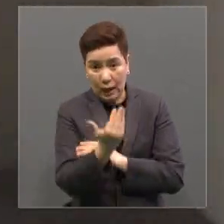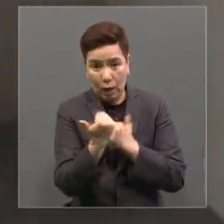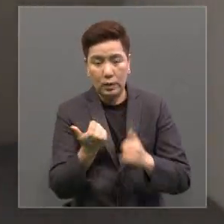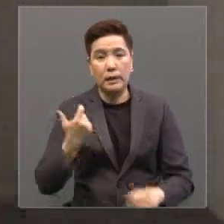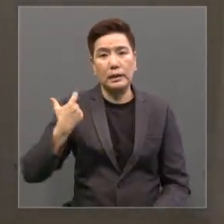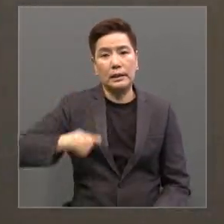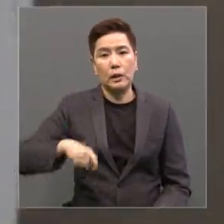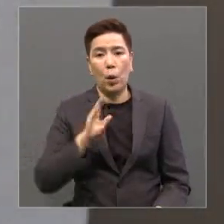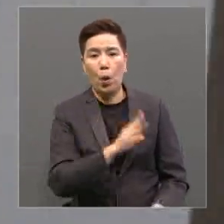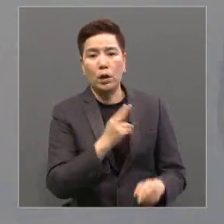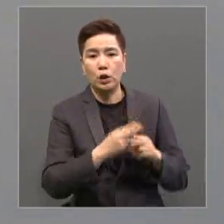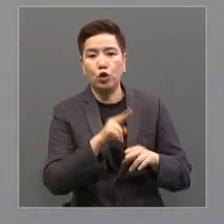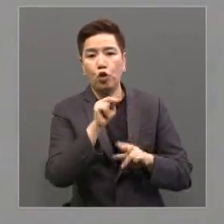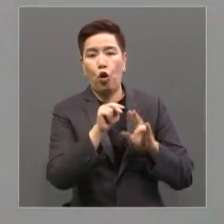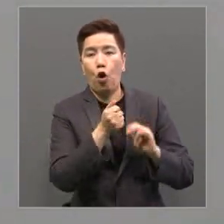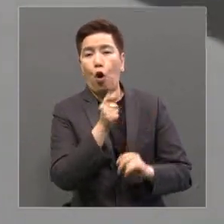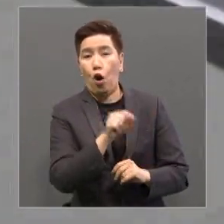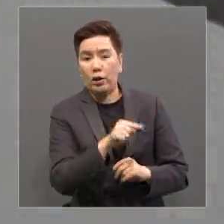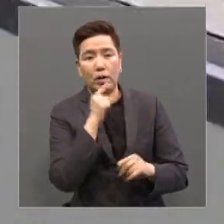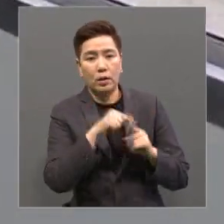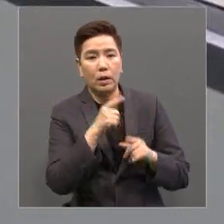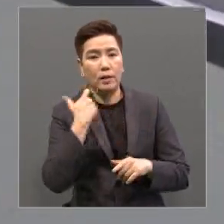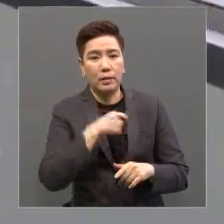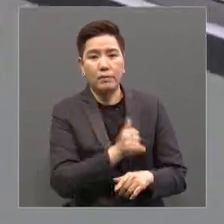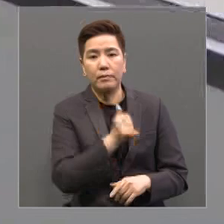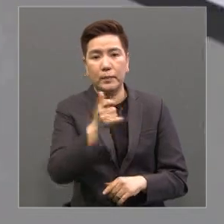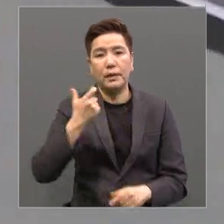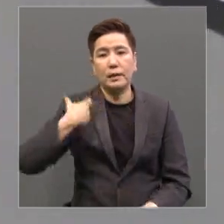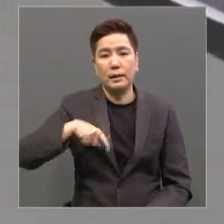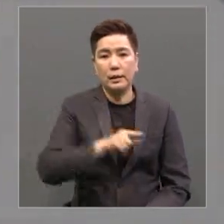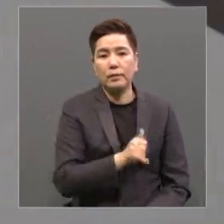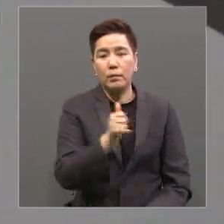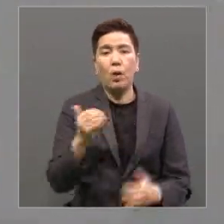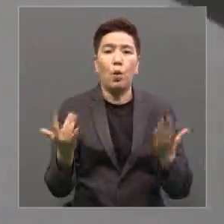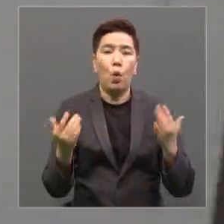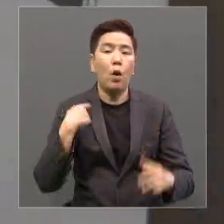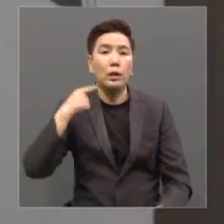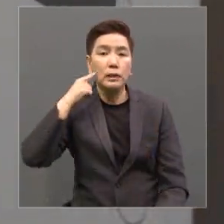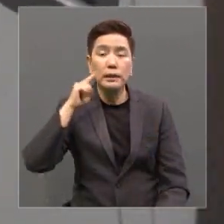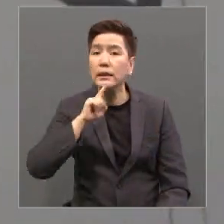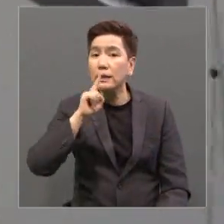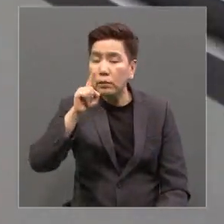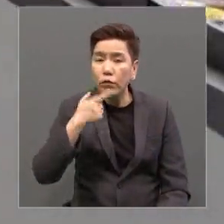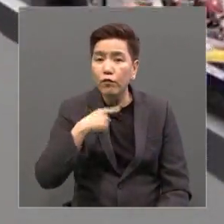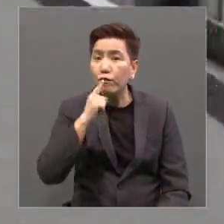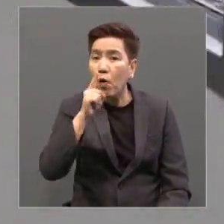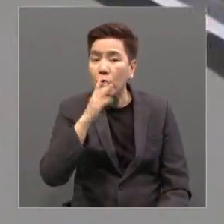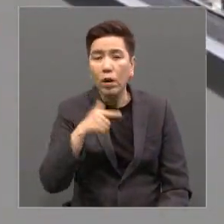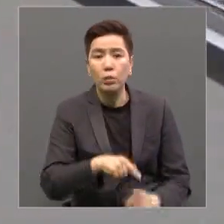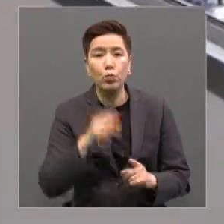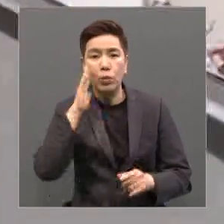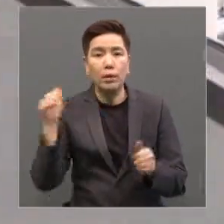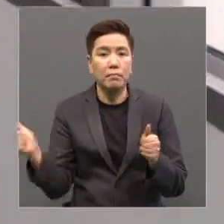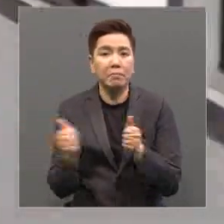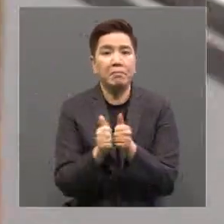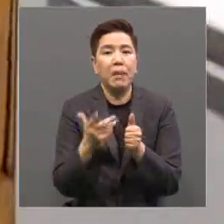ครับทนายความของคุณน็อตนะชื่อคุณศุภสิทธิ์ทิพย์ 10ก็เดินทางมาที่สำนักงานอัยการสูงสุดมารอฟังคำสั่งว่า 2ไหมเพียงคนเดียวคุณน็อต